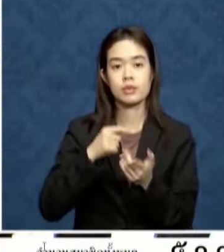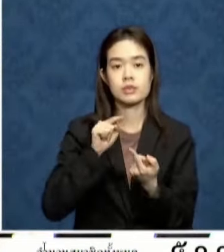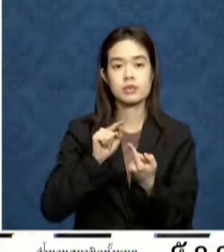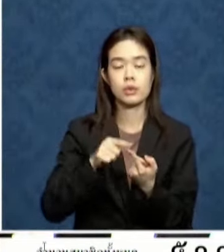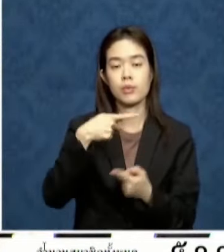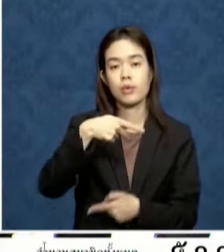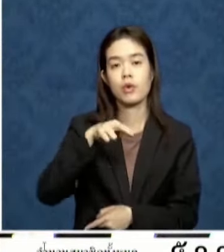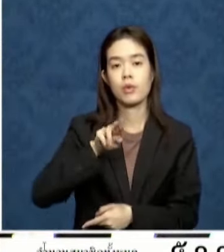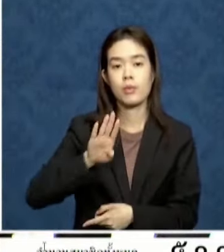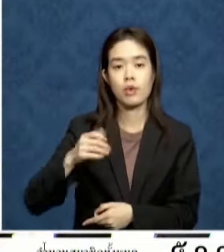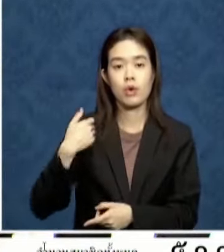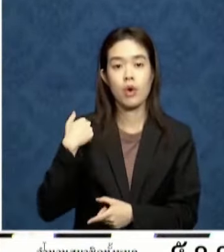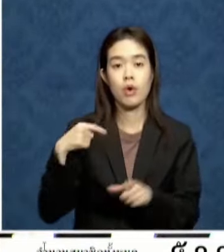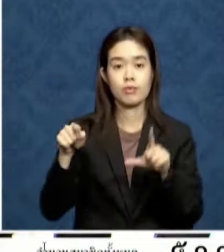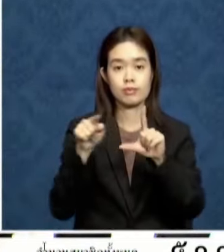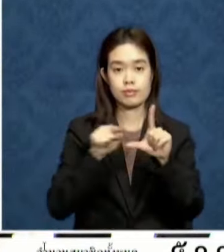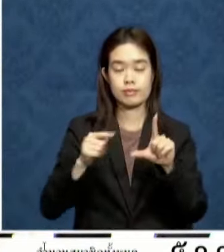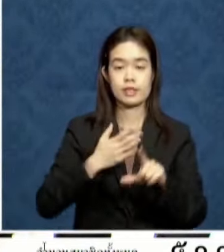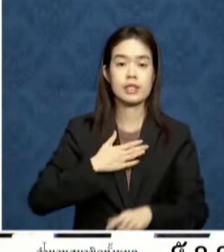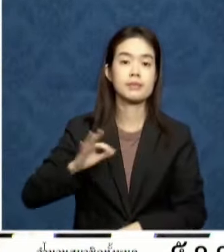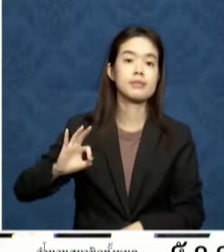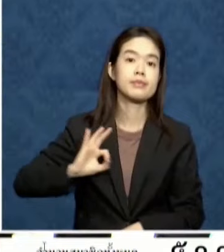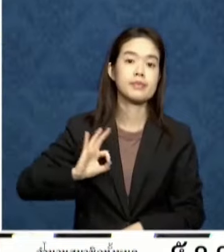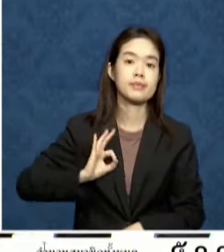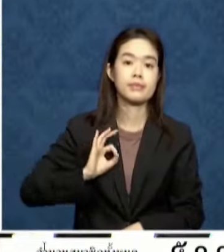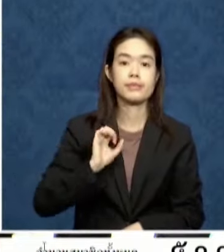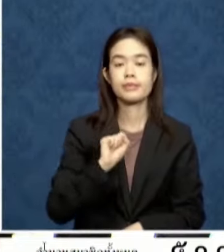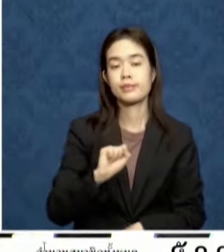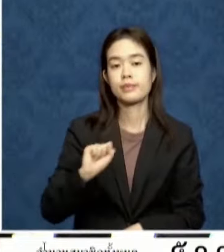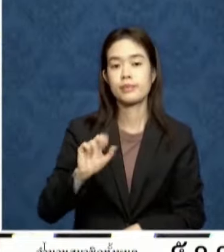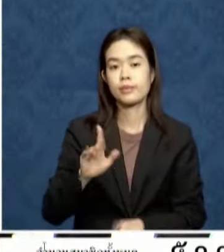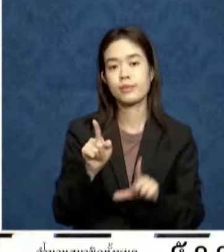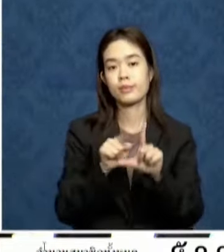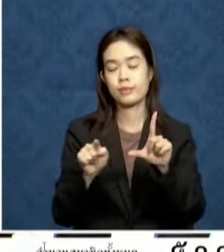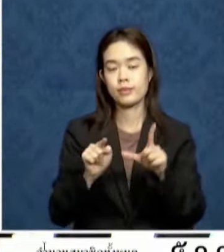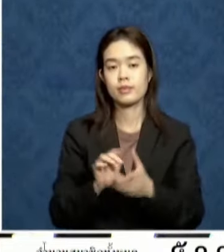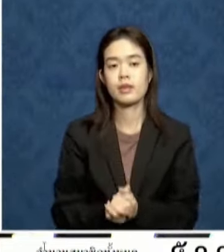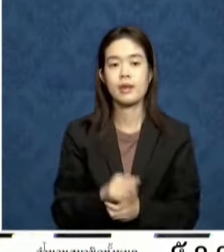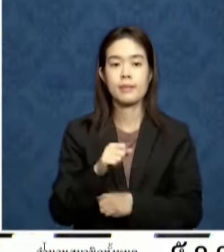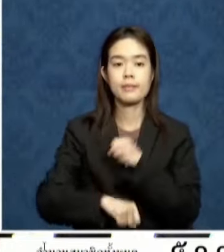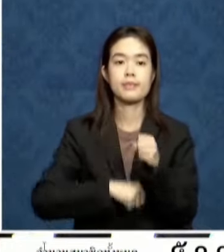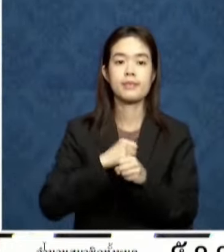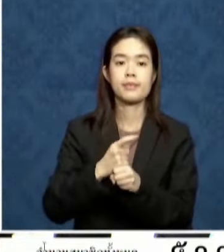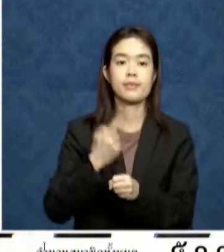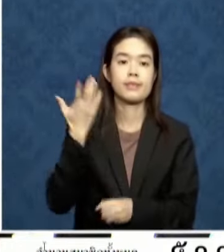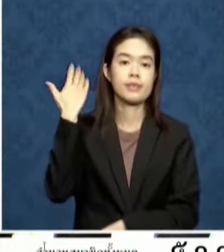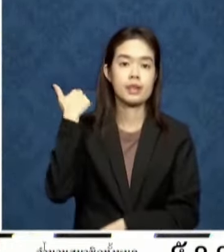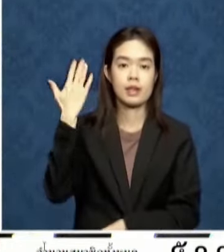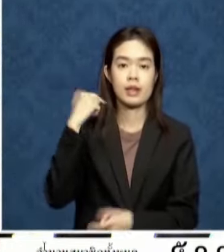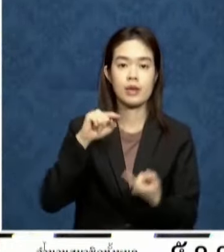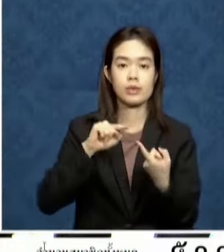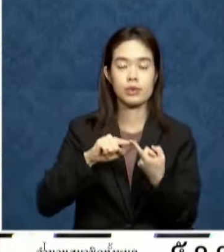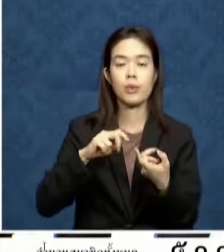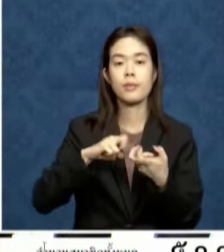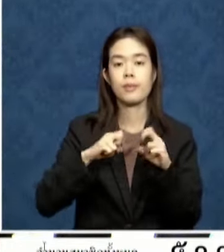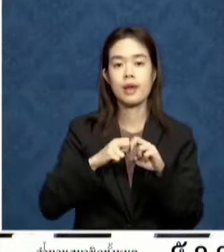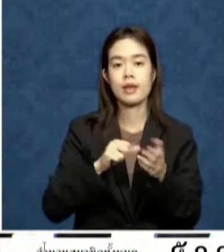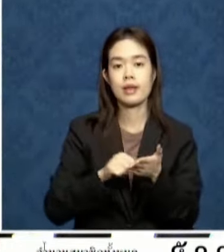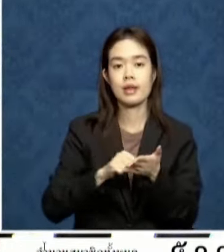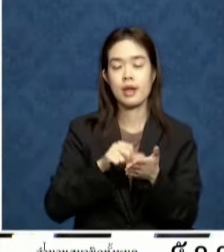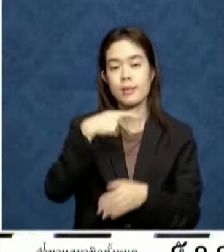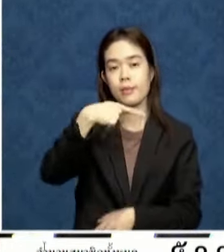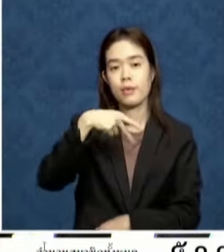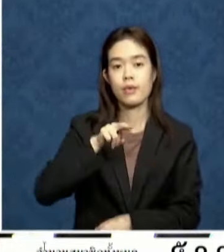ประชามติฉบับของพรรคก้าวไกลในฐานะผู้เสนอร่างท่านประธานครับแม้ในช่วง1ปีที่ผ่านมาครับประเด็นเรื่องการแก้ไขพรบประช